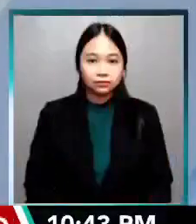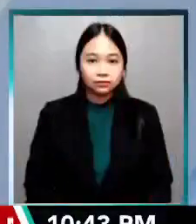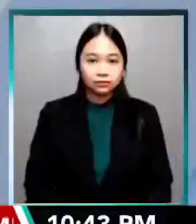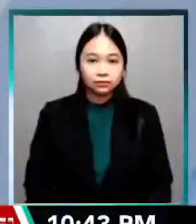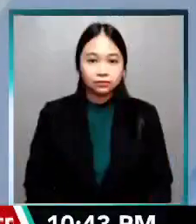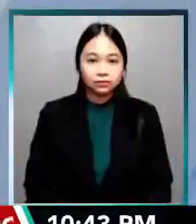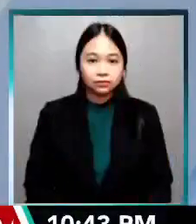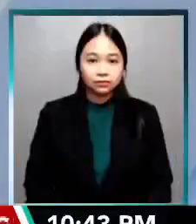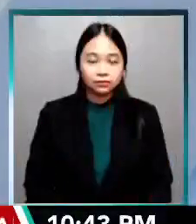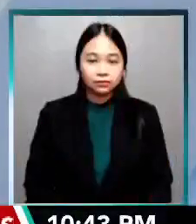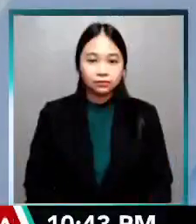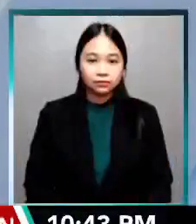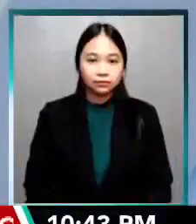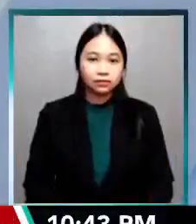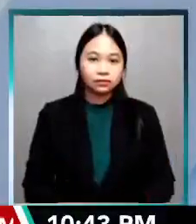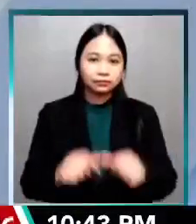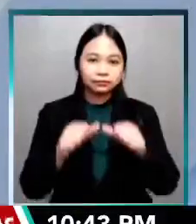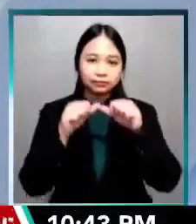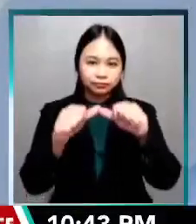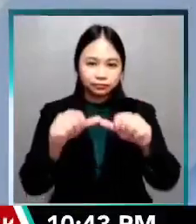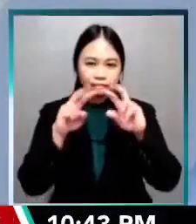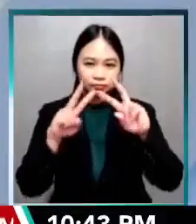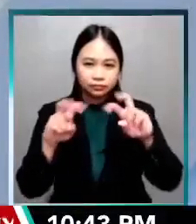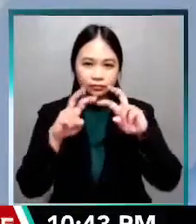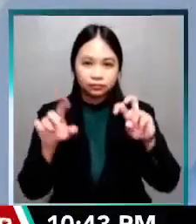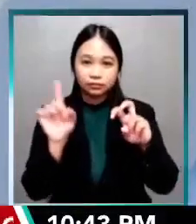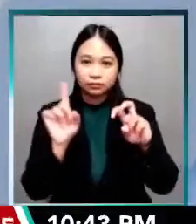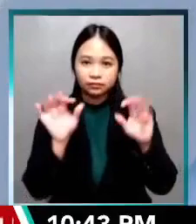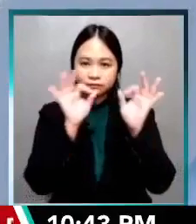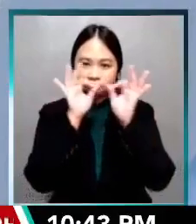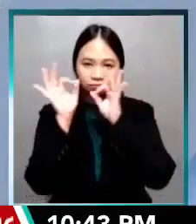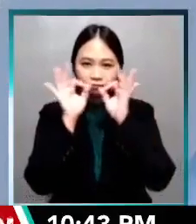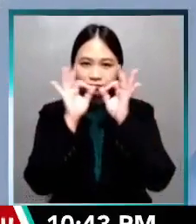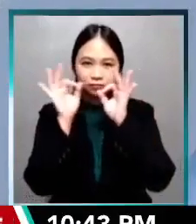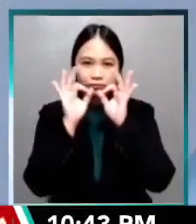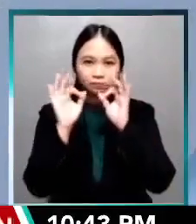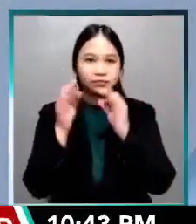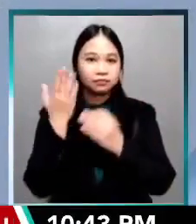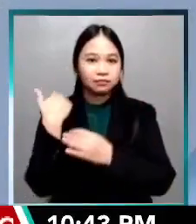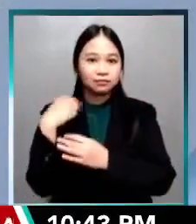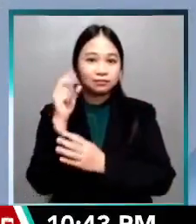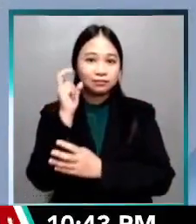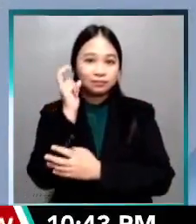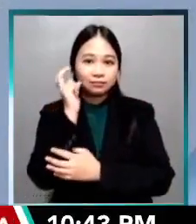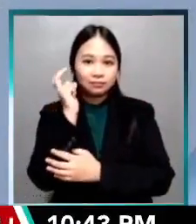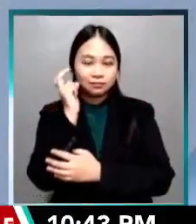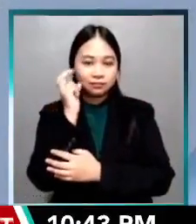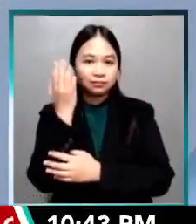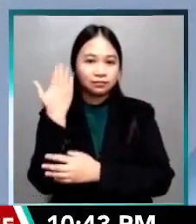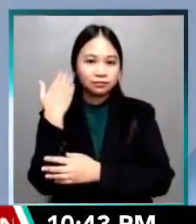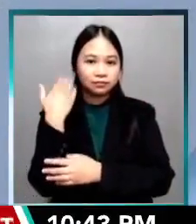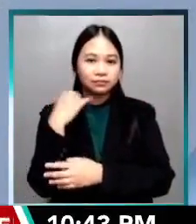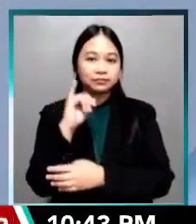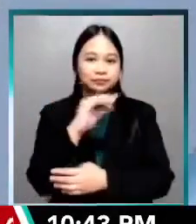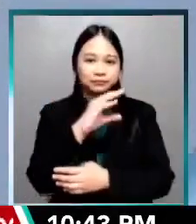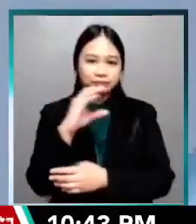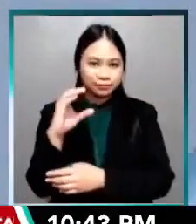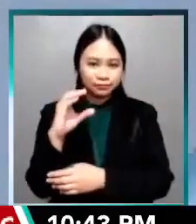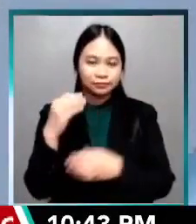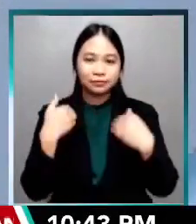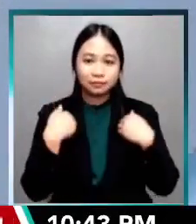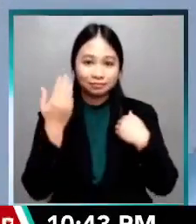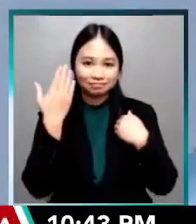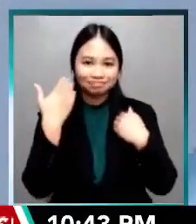Tuloy ang imbestigasyon sa drug war ng Administrasyong Duterte matapos ibasura ng International Criminal Court Appeals Chamber ang apela